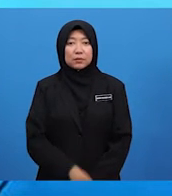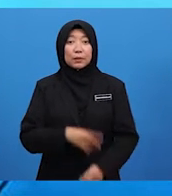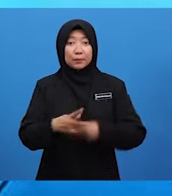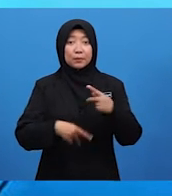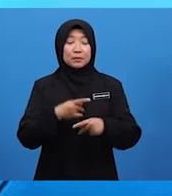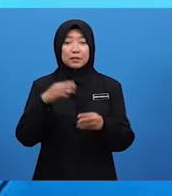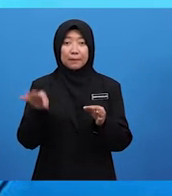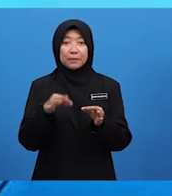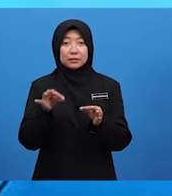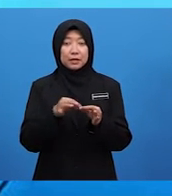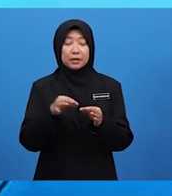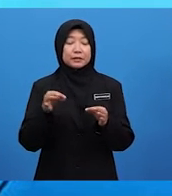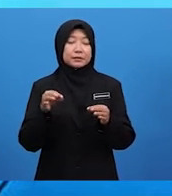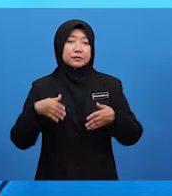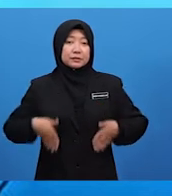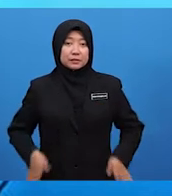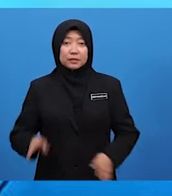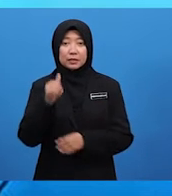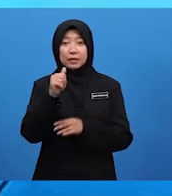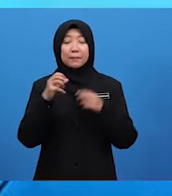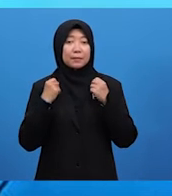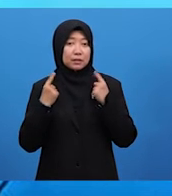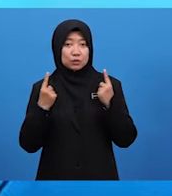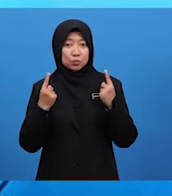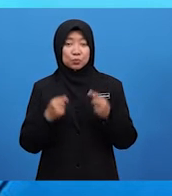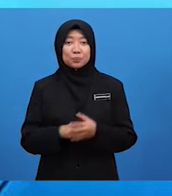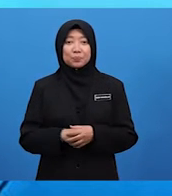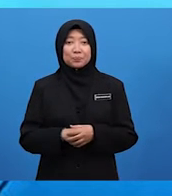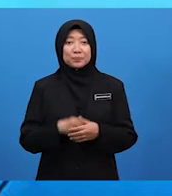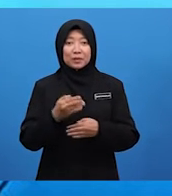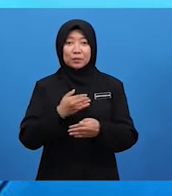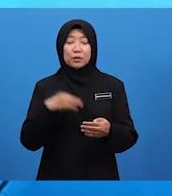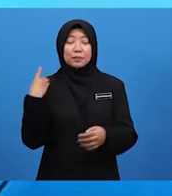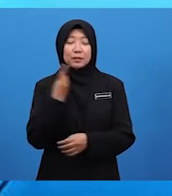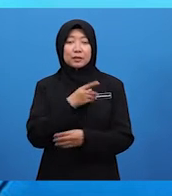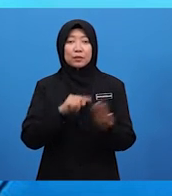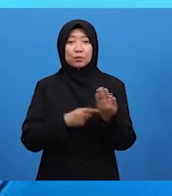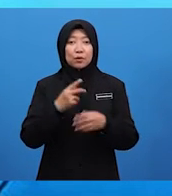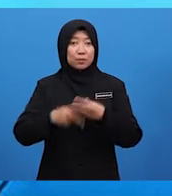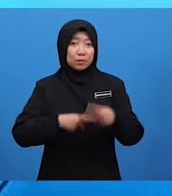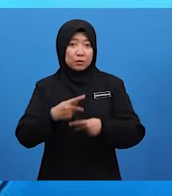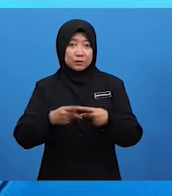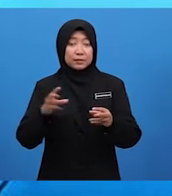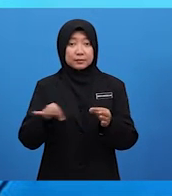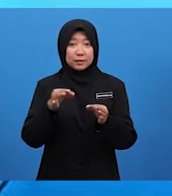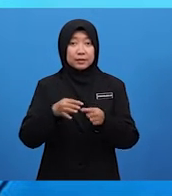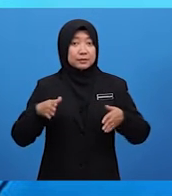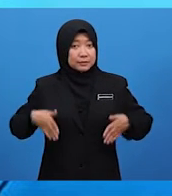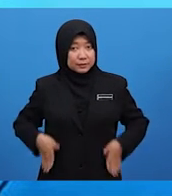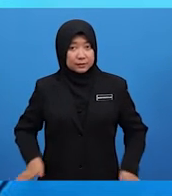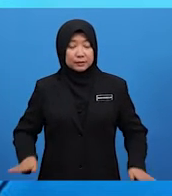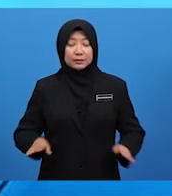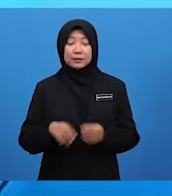Proses menjahit skirt able risu. Sebelum kita memulakan proses menjahit skirt